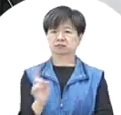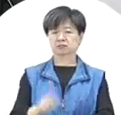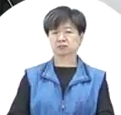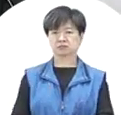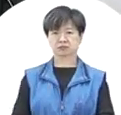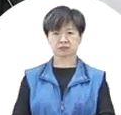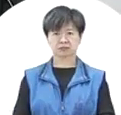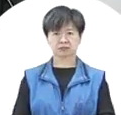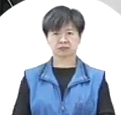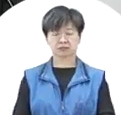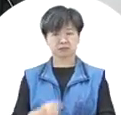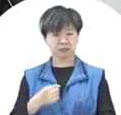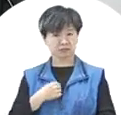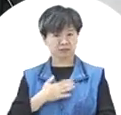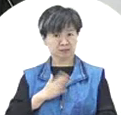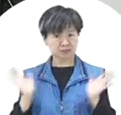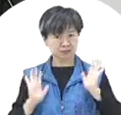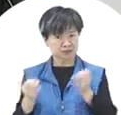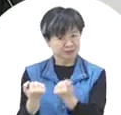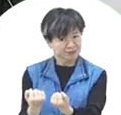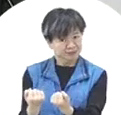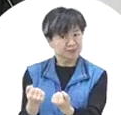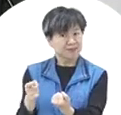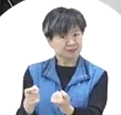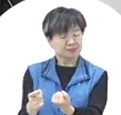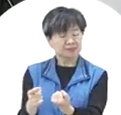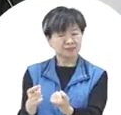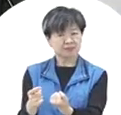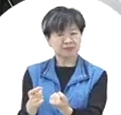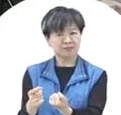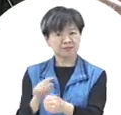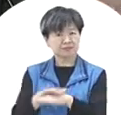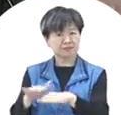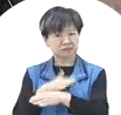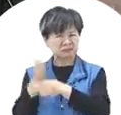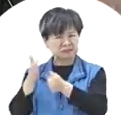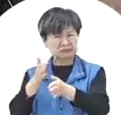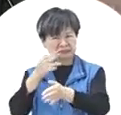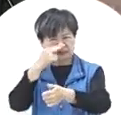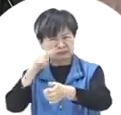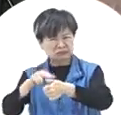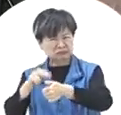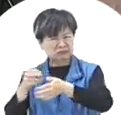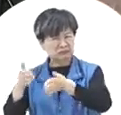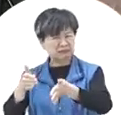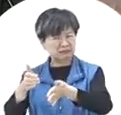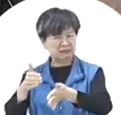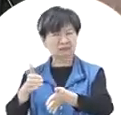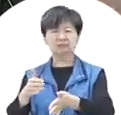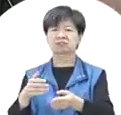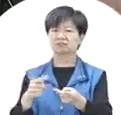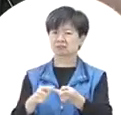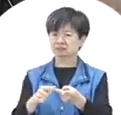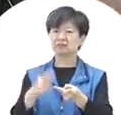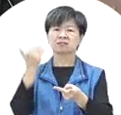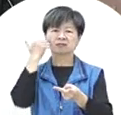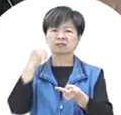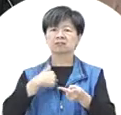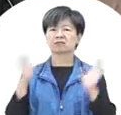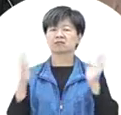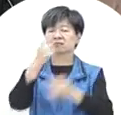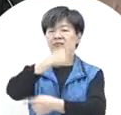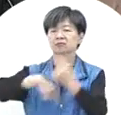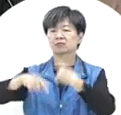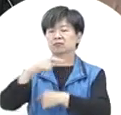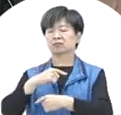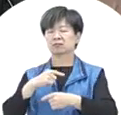的是我的小孩还在这间公托里面，他会不会被针对？第二个，如果我的小孩要转托或